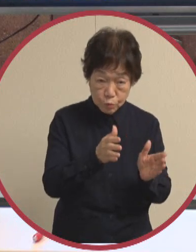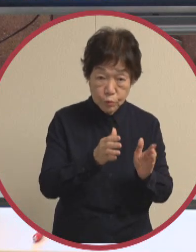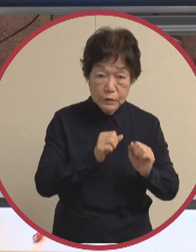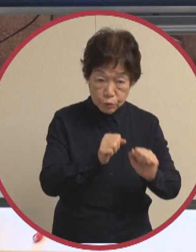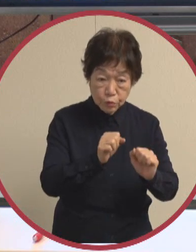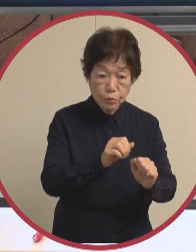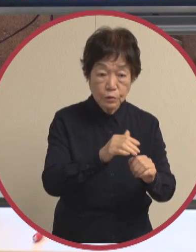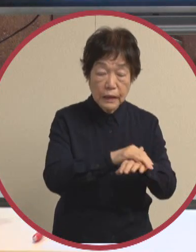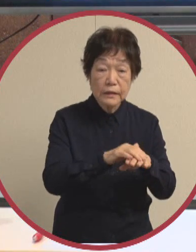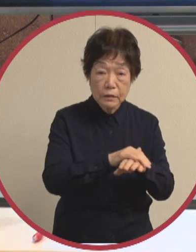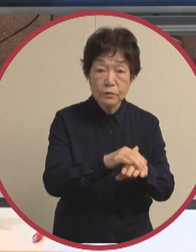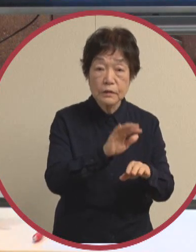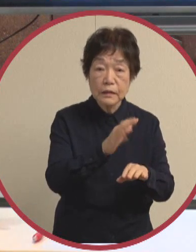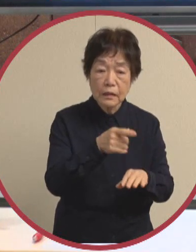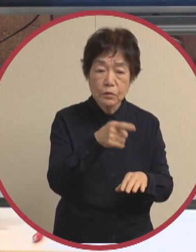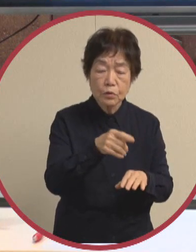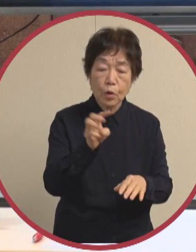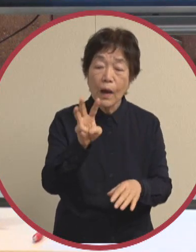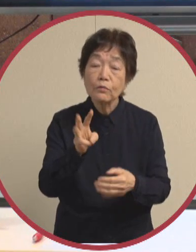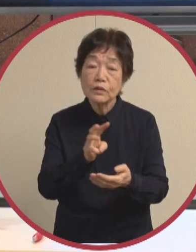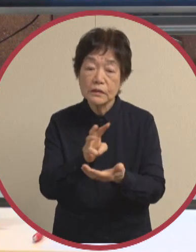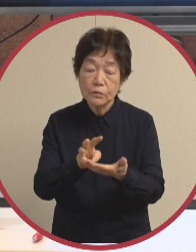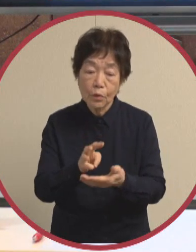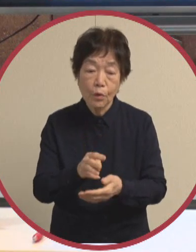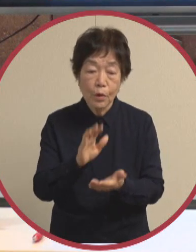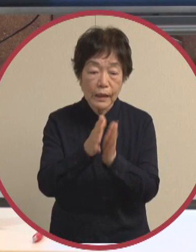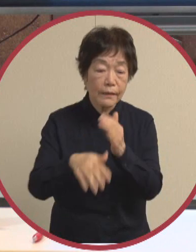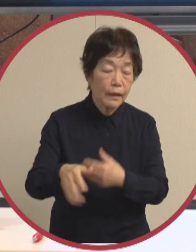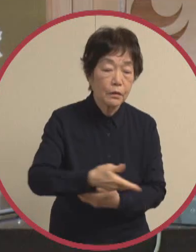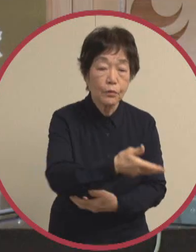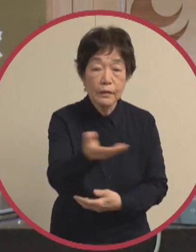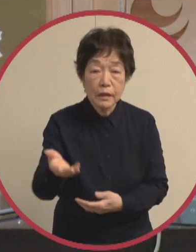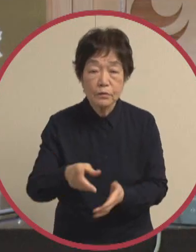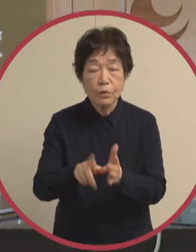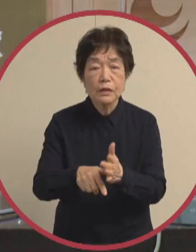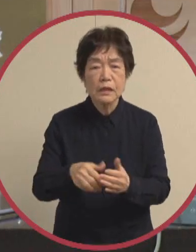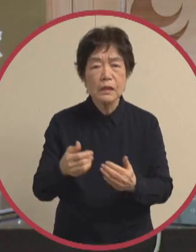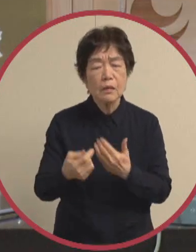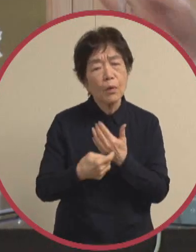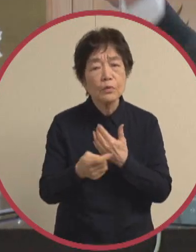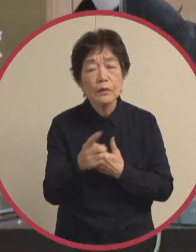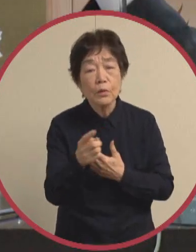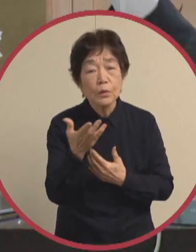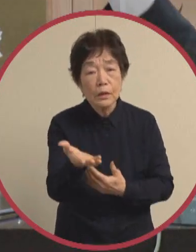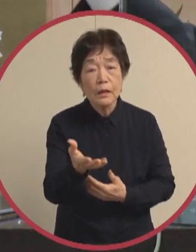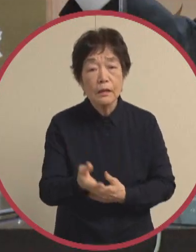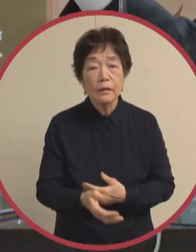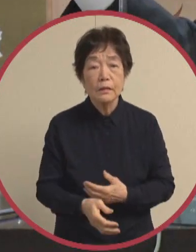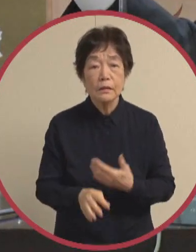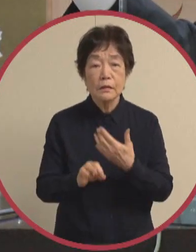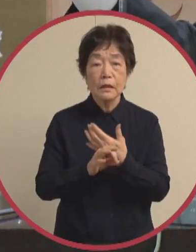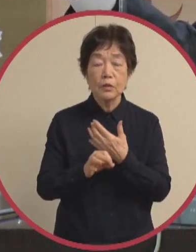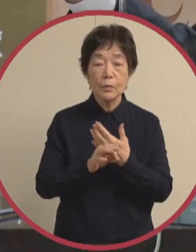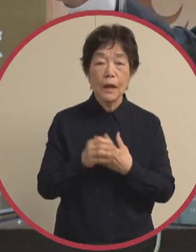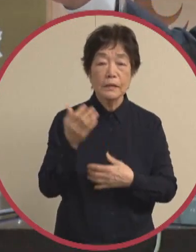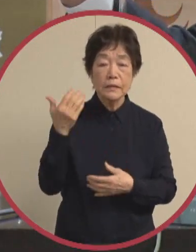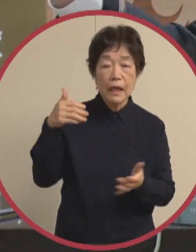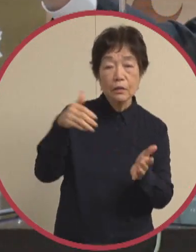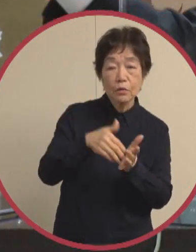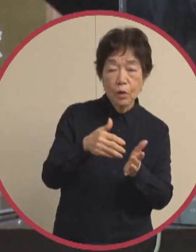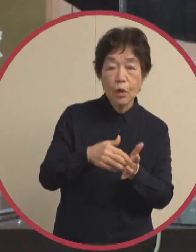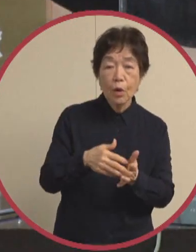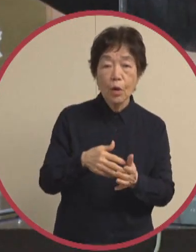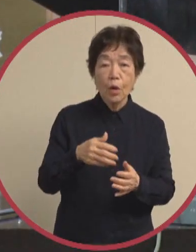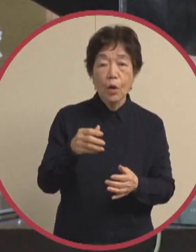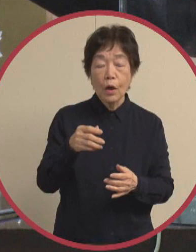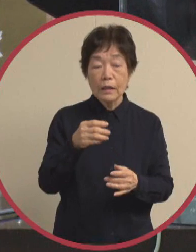ると思うんですけども、どういうふうにこうですね、このワクチンを県内に行き渡らせられた い。はい、実はこの数理モデルですね、このワクチンもう